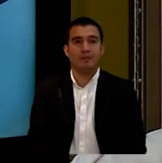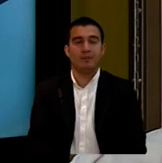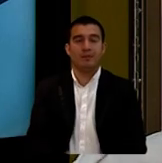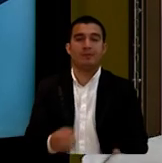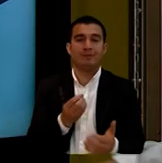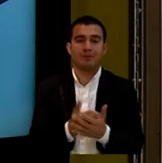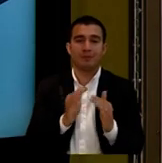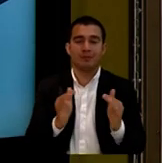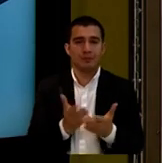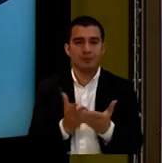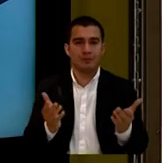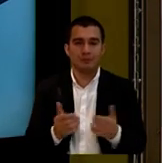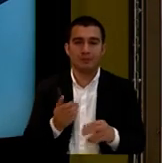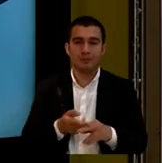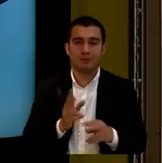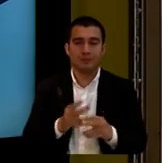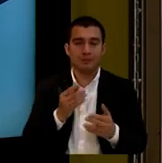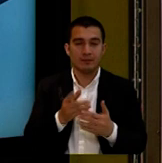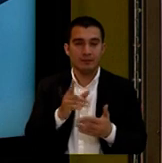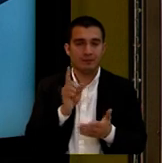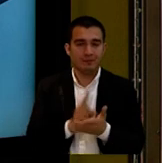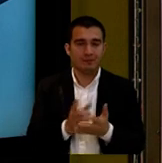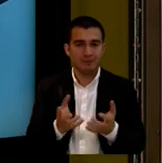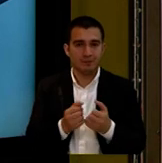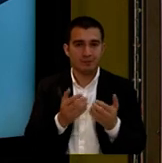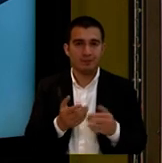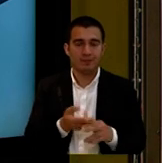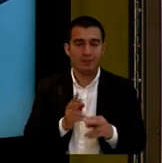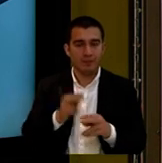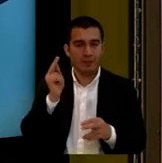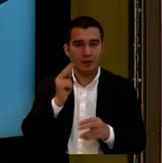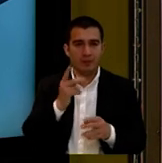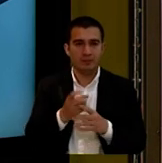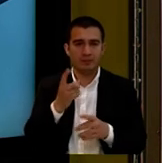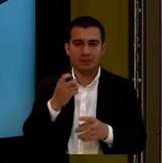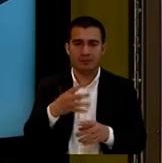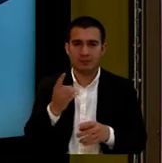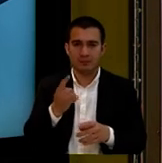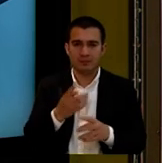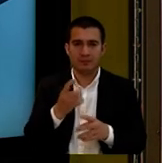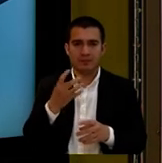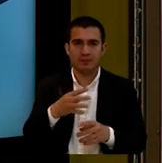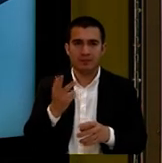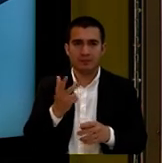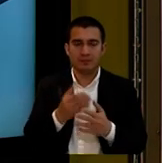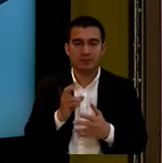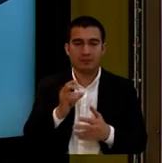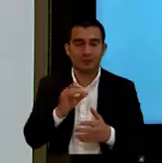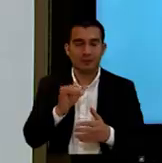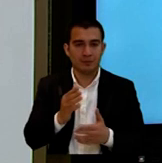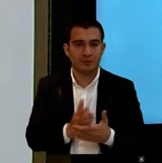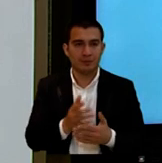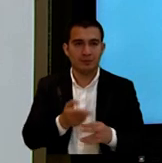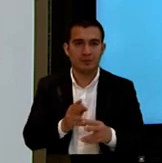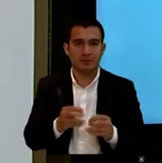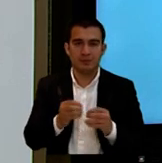Aziz o'quvchilar, topshiriqni yozib oling. Darslikning 141-chi, 143-chi sahifasidagi